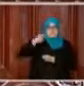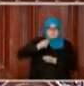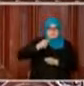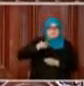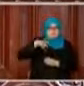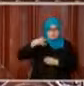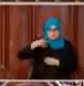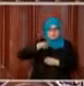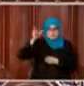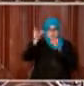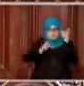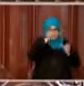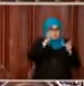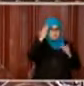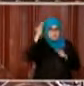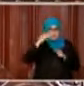عمل